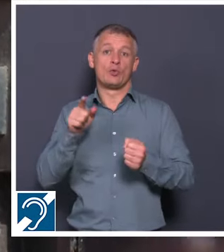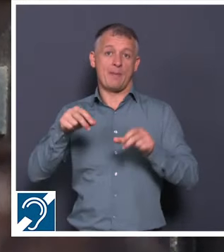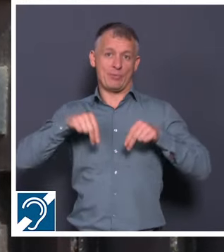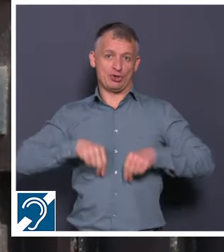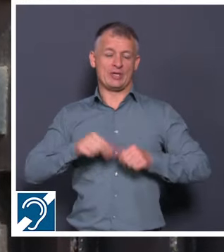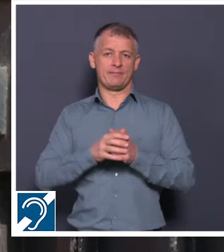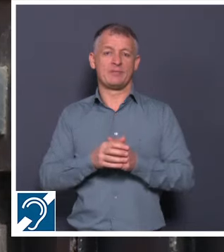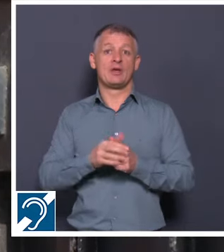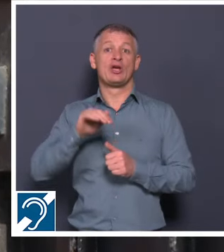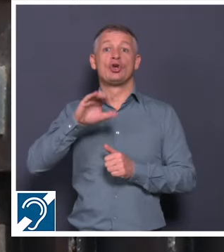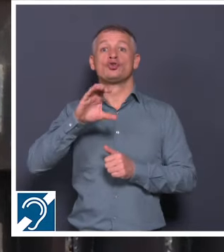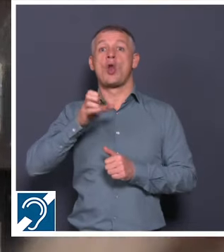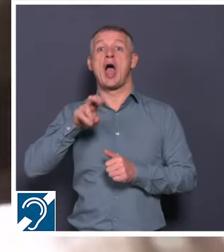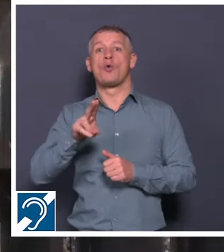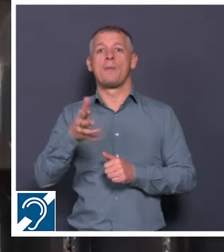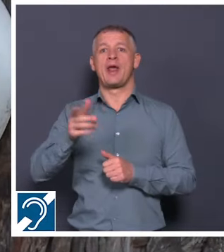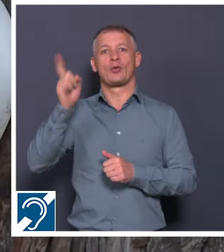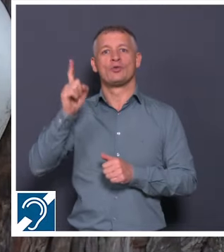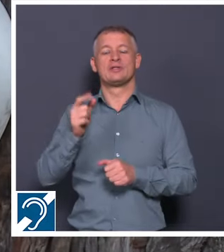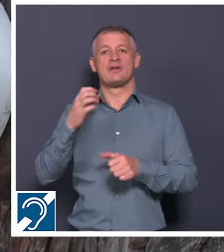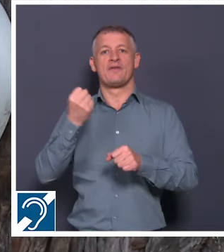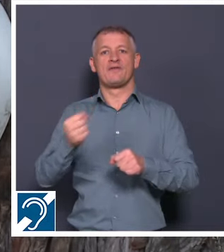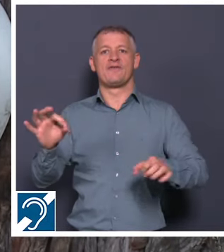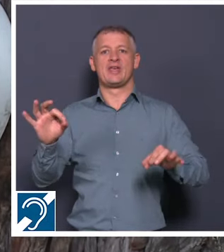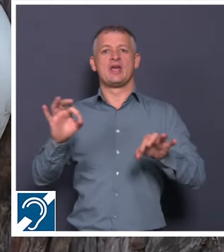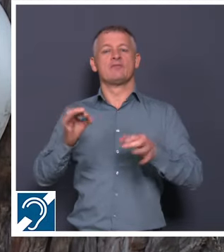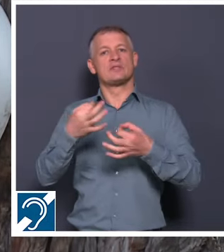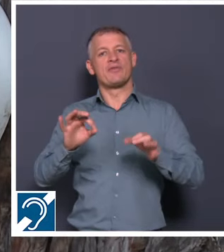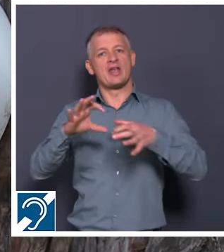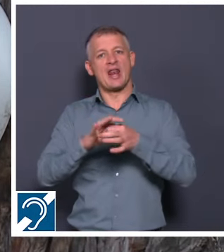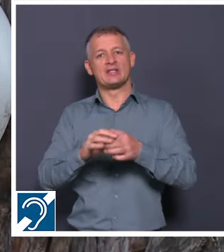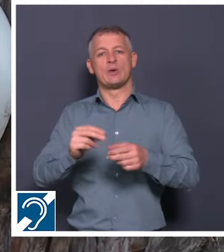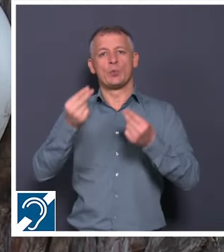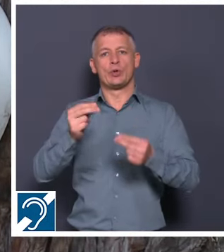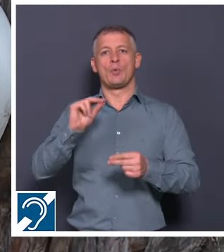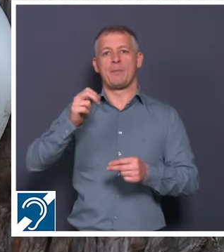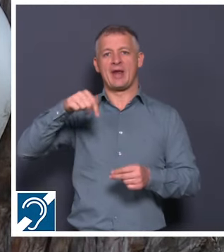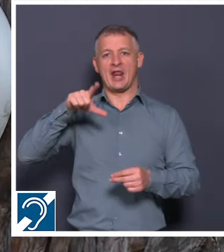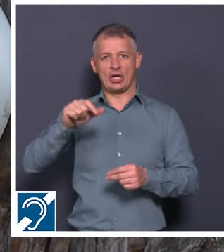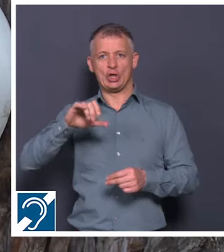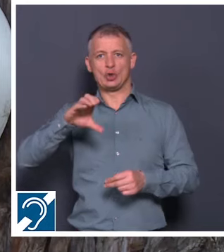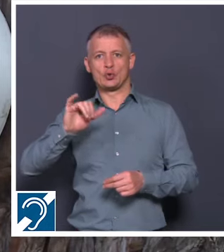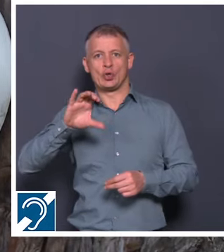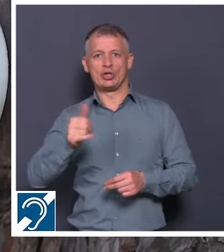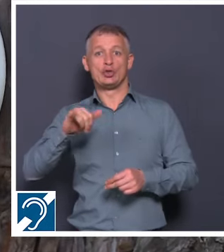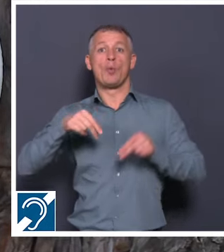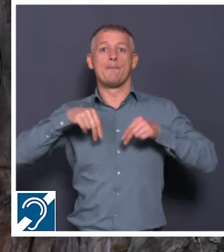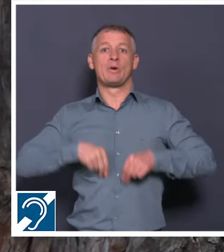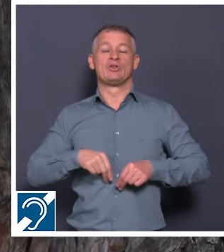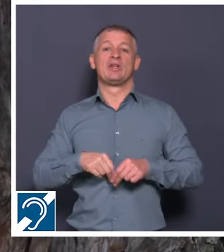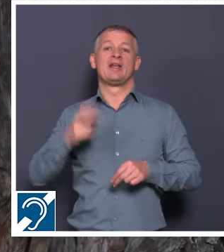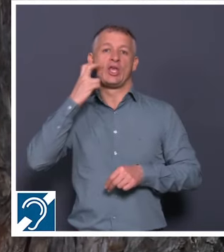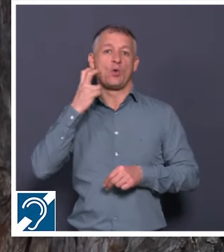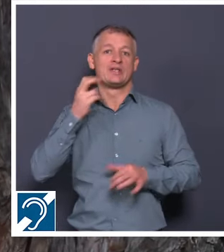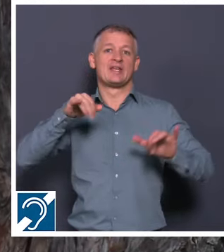Ciolacu părea să fie într-o relație foarte bună cu PNL, cu Nicolae Ciucă și chiar și cu președintele Klaus Iohannis. Se întâmpla